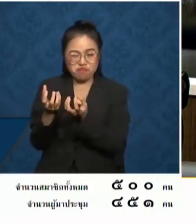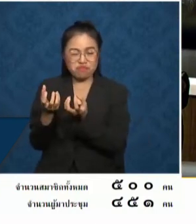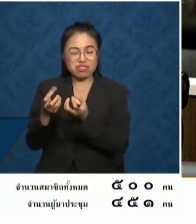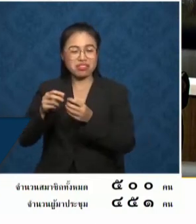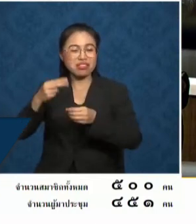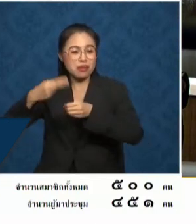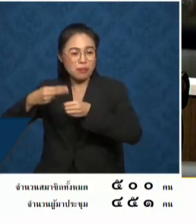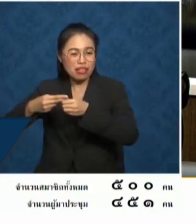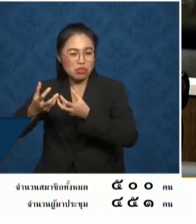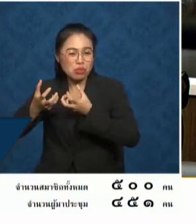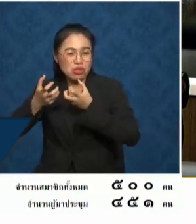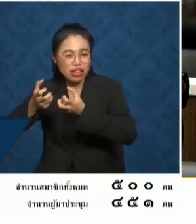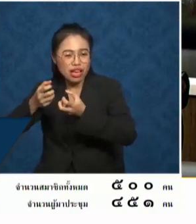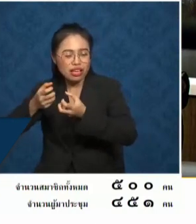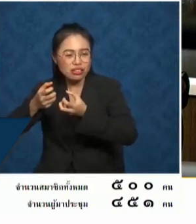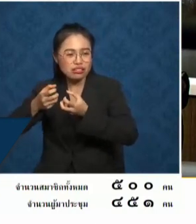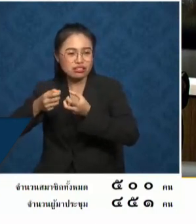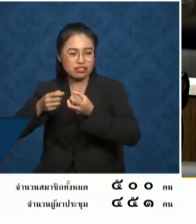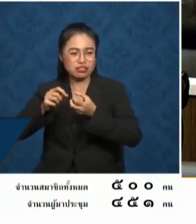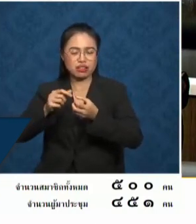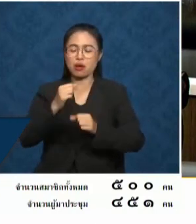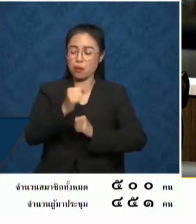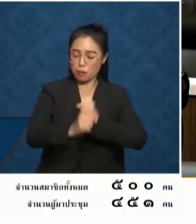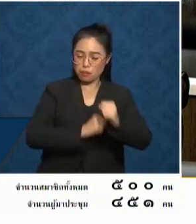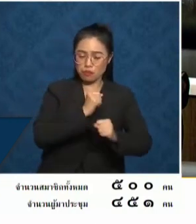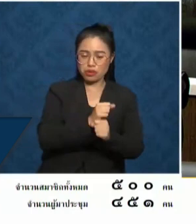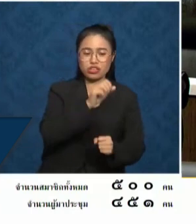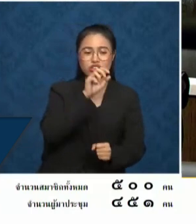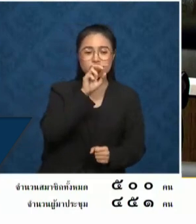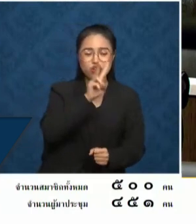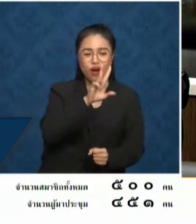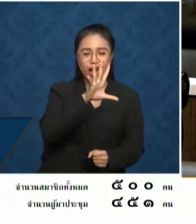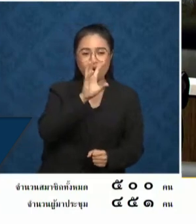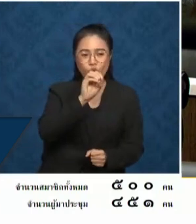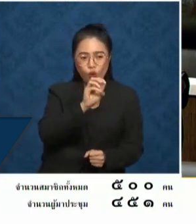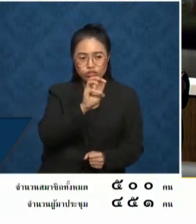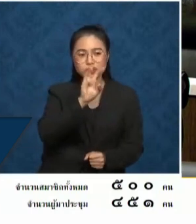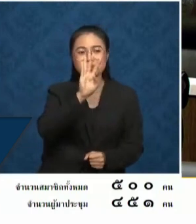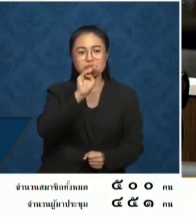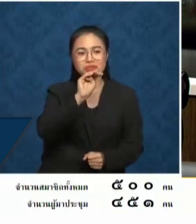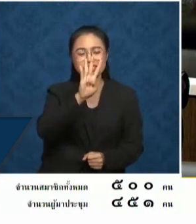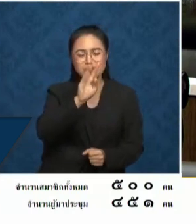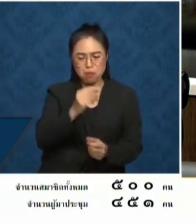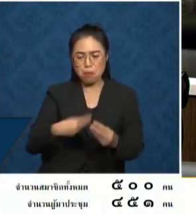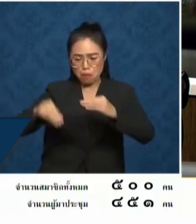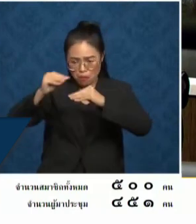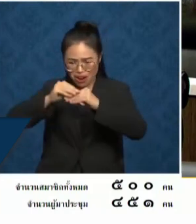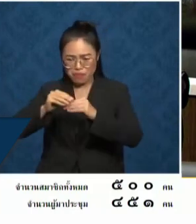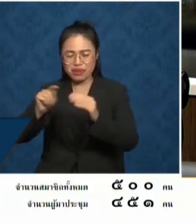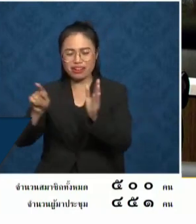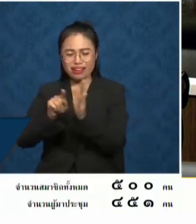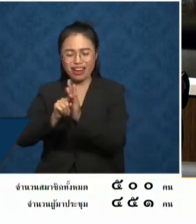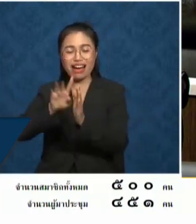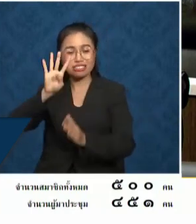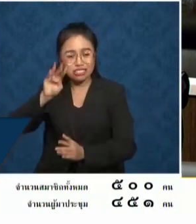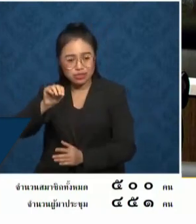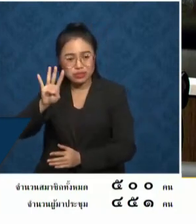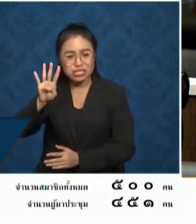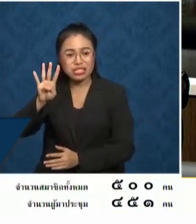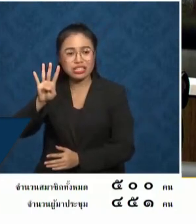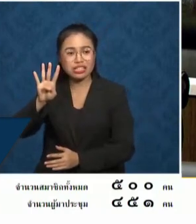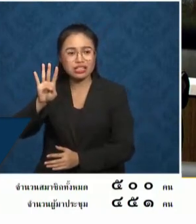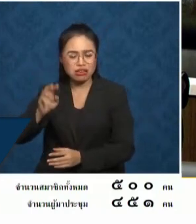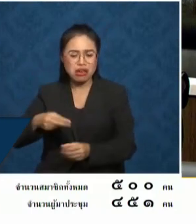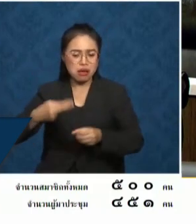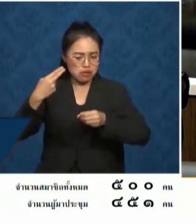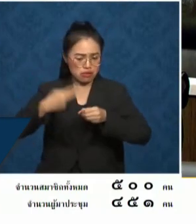ขณะที่ปี2564เพิ่มมากขึ้นเป็น 44ครั้งเป็นเหตุรั่ว